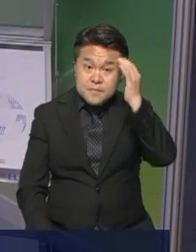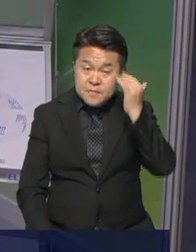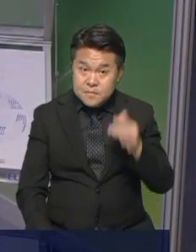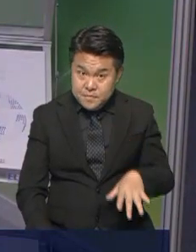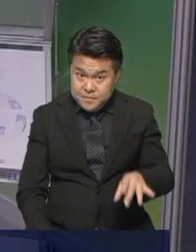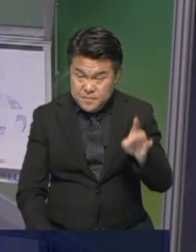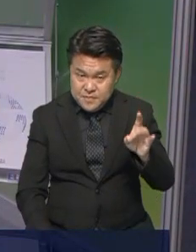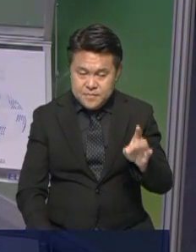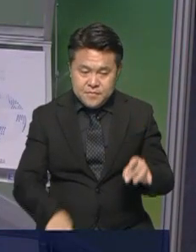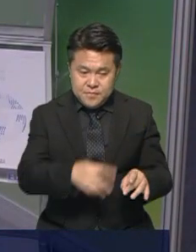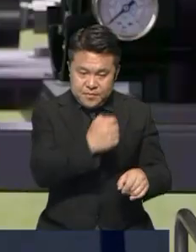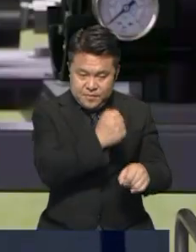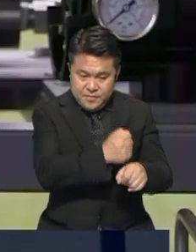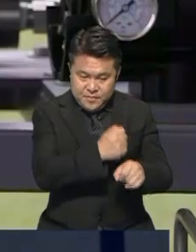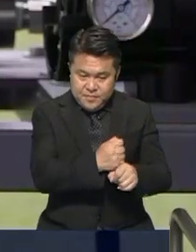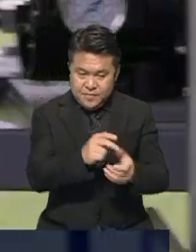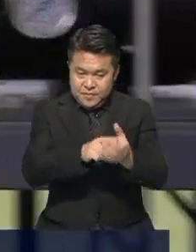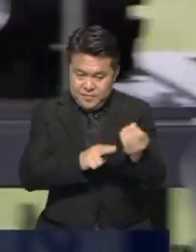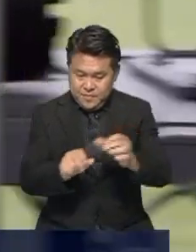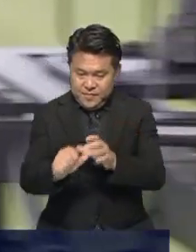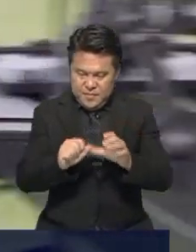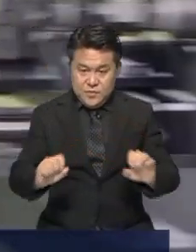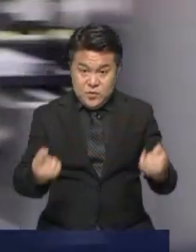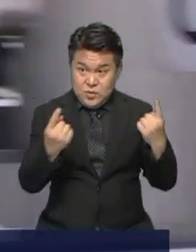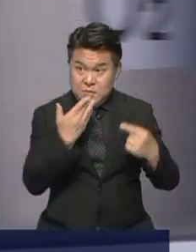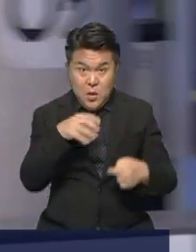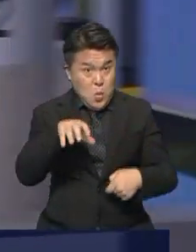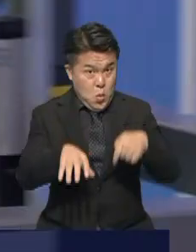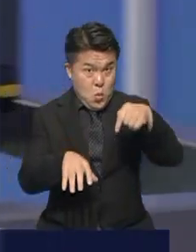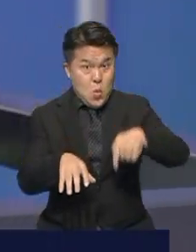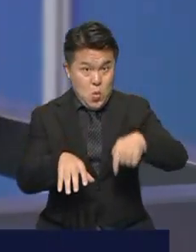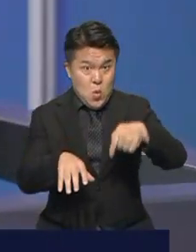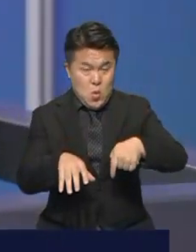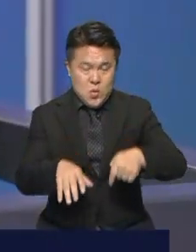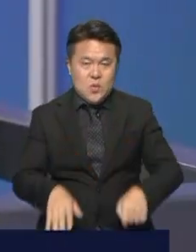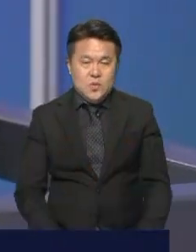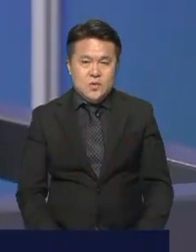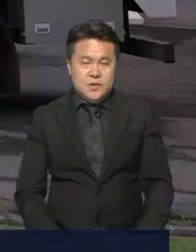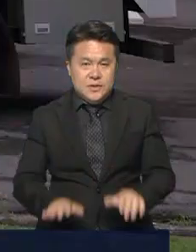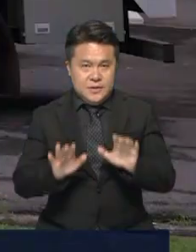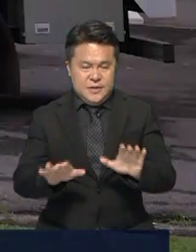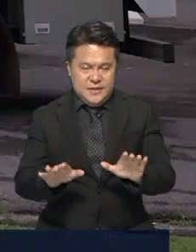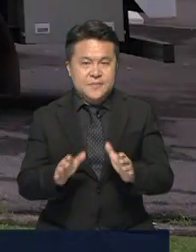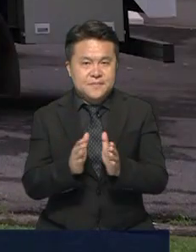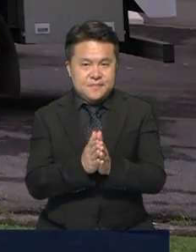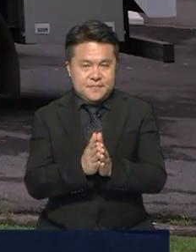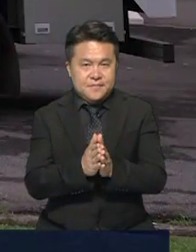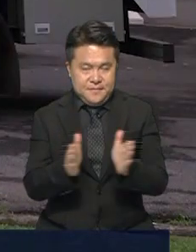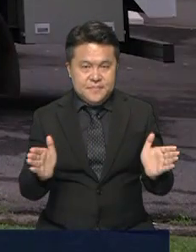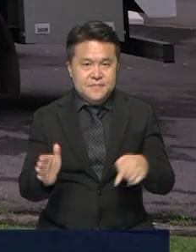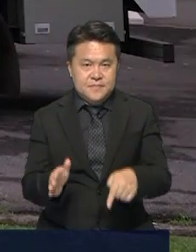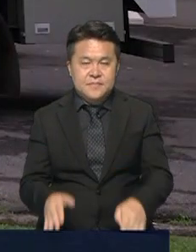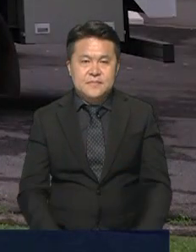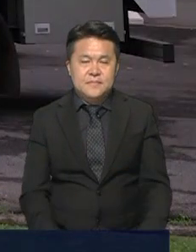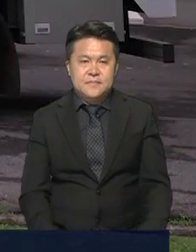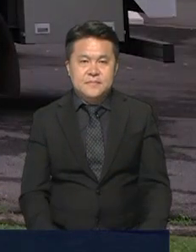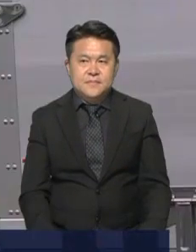최초로 수소의 생산과 유통, 활용을 한꺼번에 할 수 있는 원스톱 충전 인프라가 구축되는